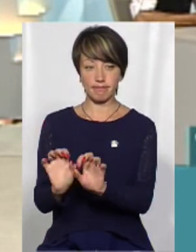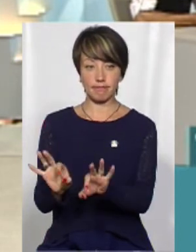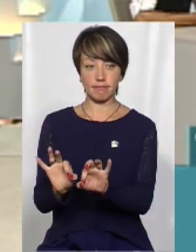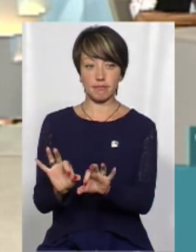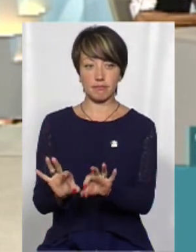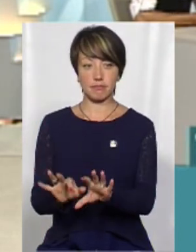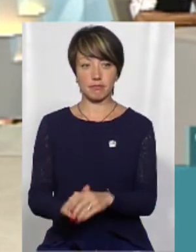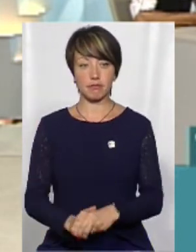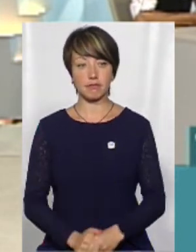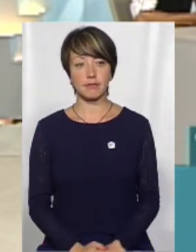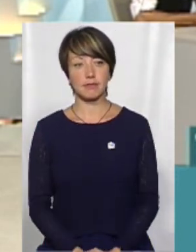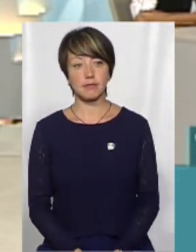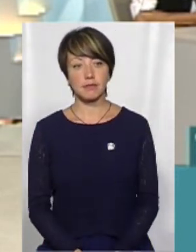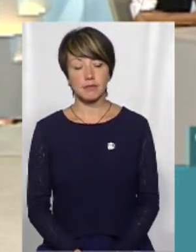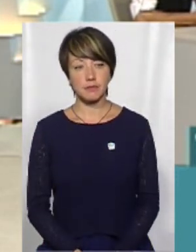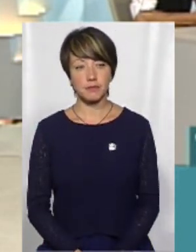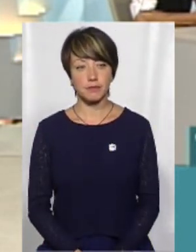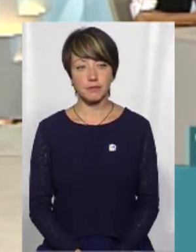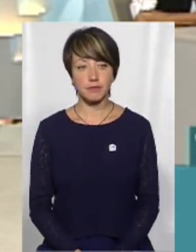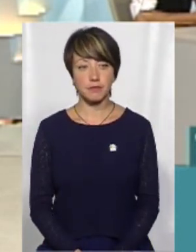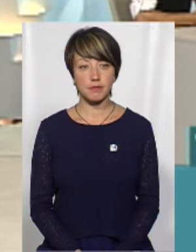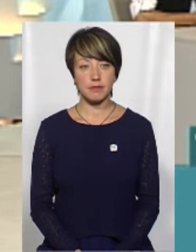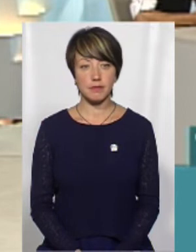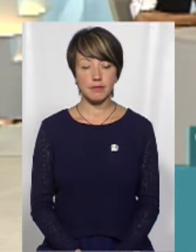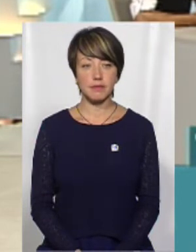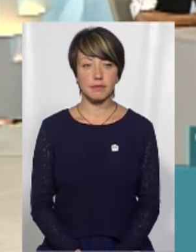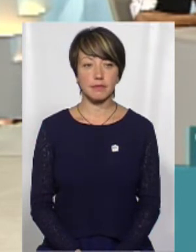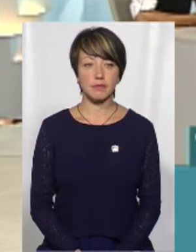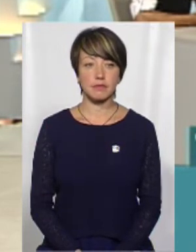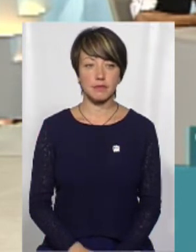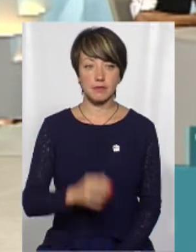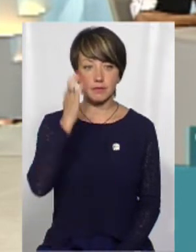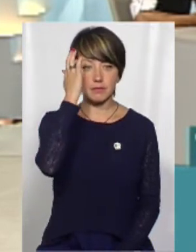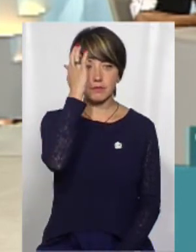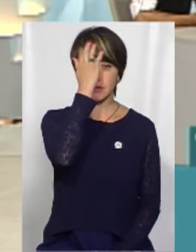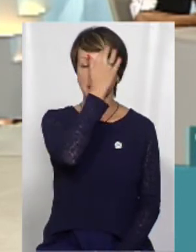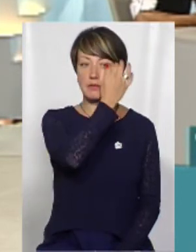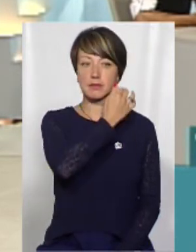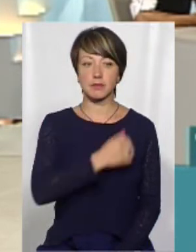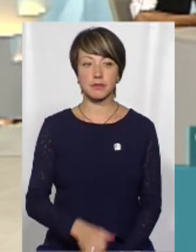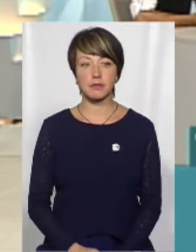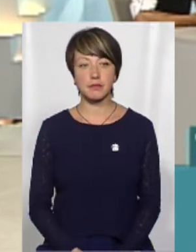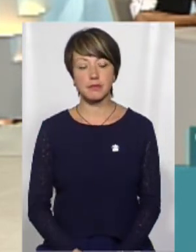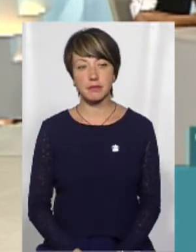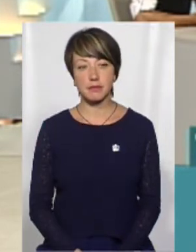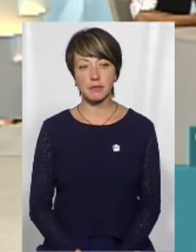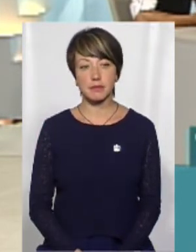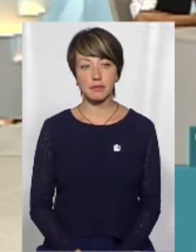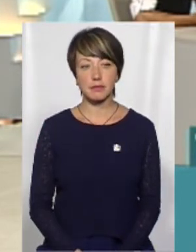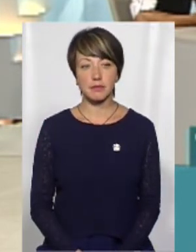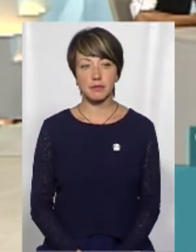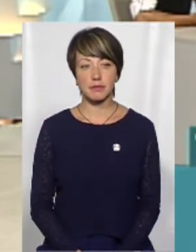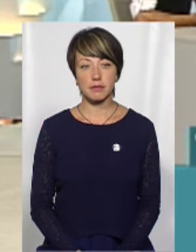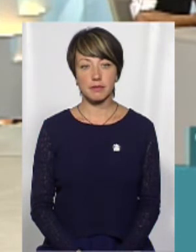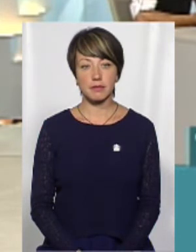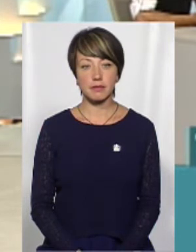compétition, on promis une promis de l'argent. Pour la première place, oui, pour la première place, c'est 10